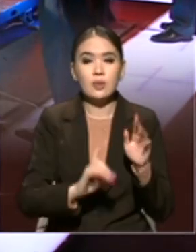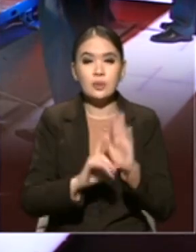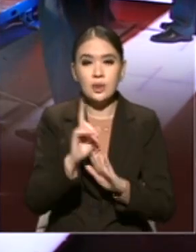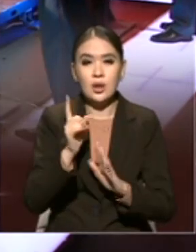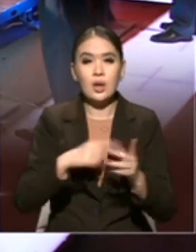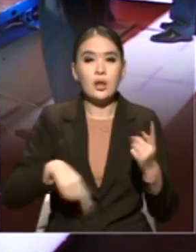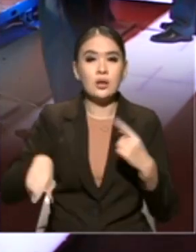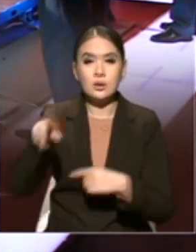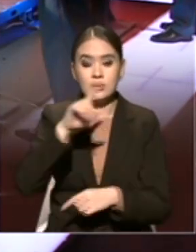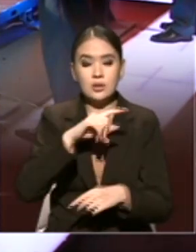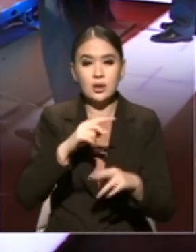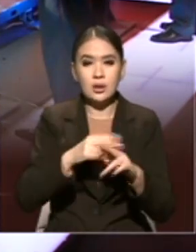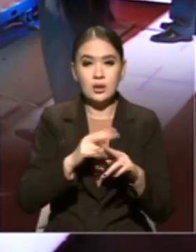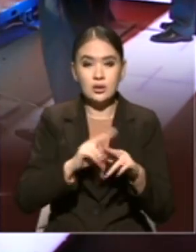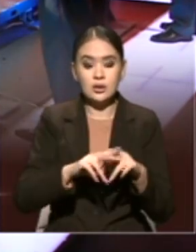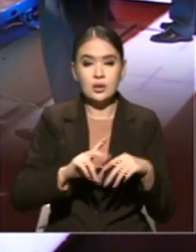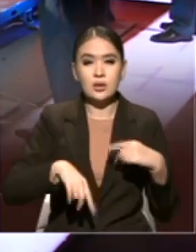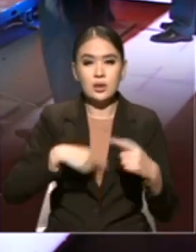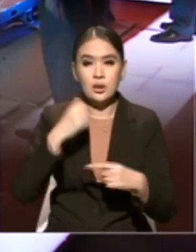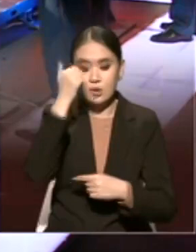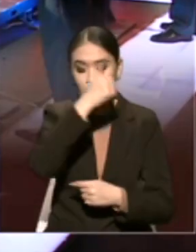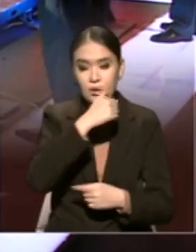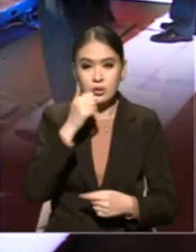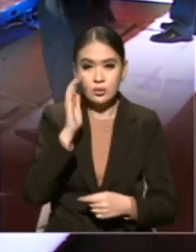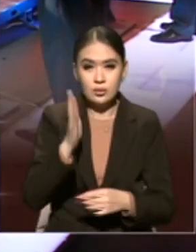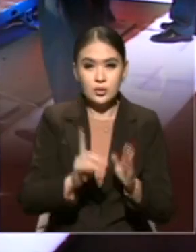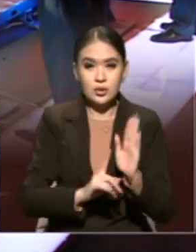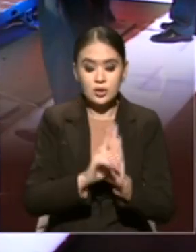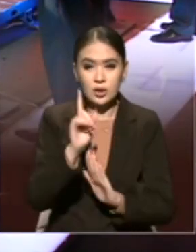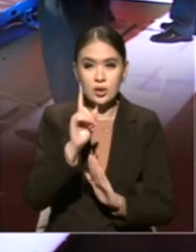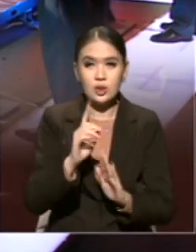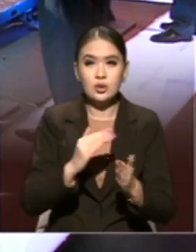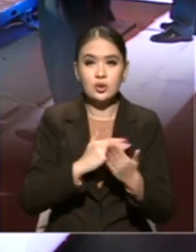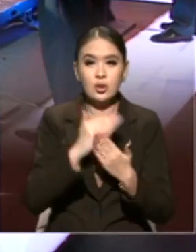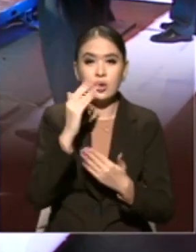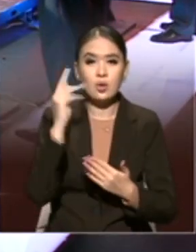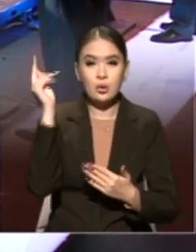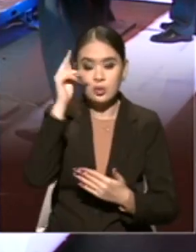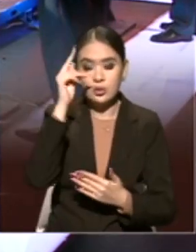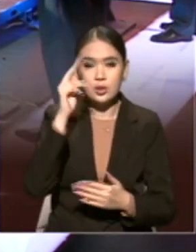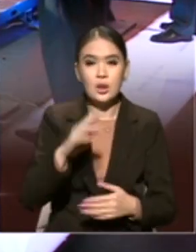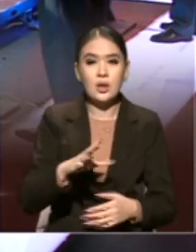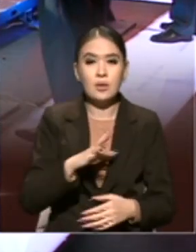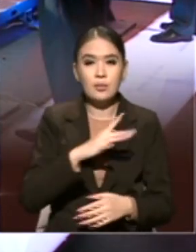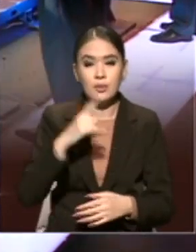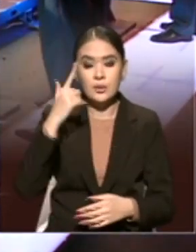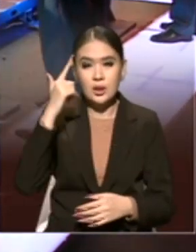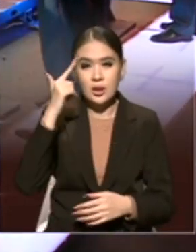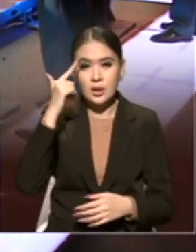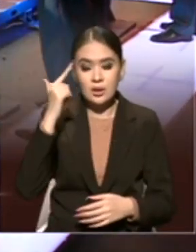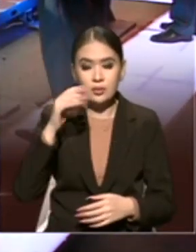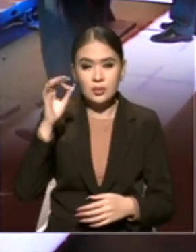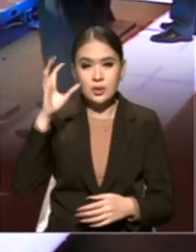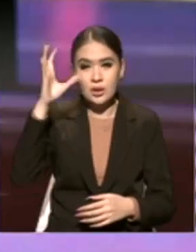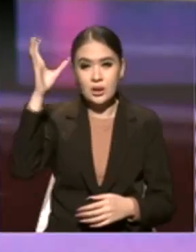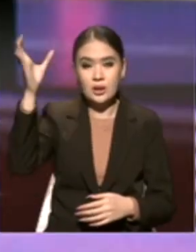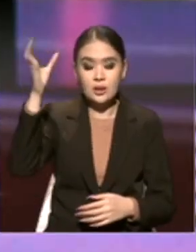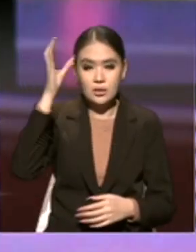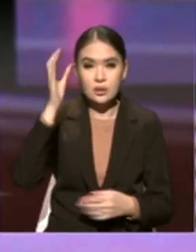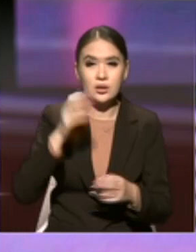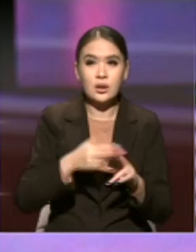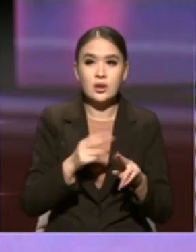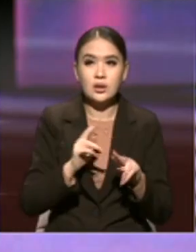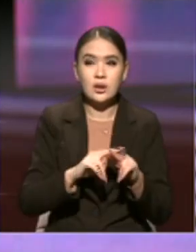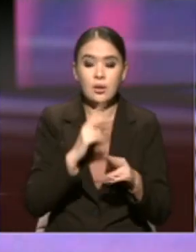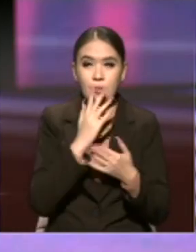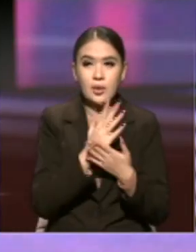Логикаға сай. Қазір енді жаңа жоғары білім және ғылым министрлігінің нормаларына сәйкес олар жаңа жылдан бастап,